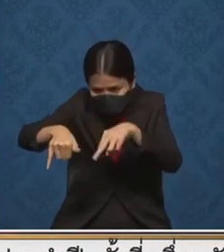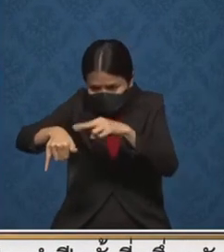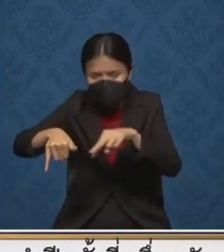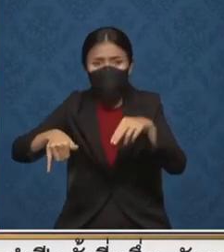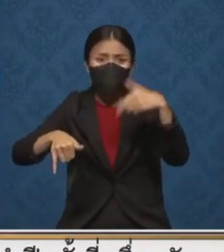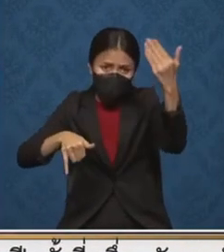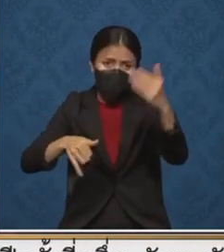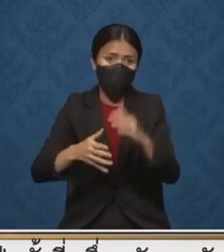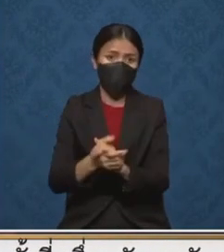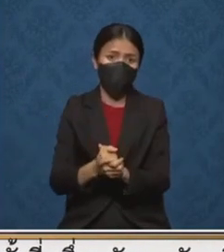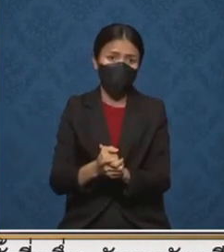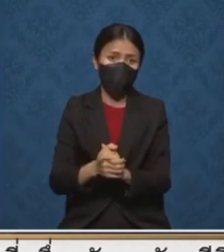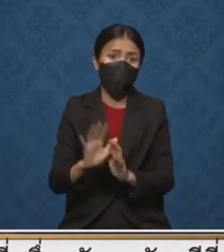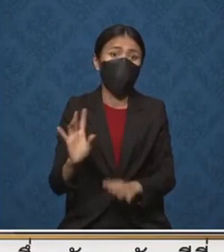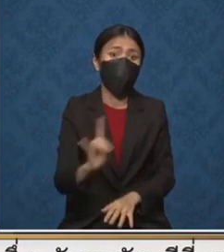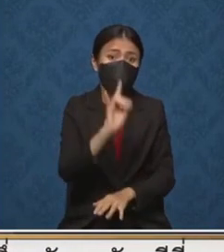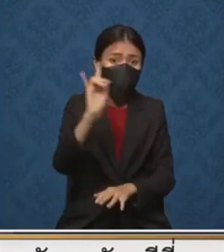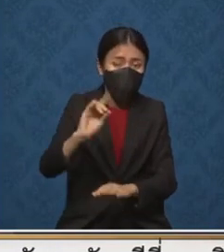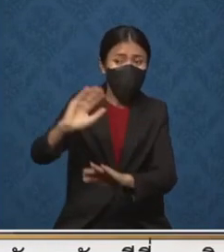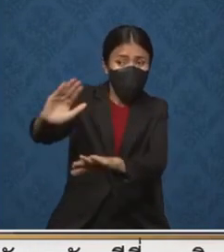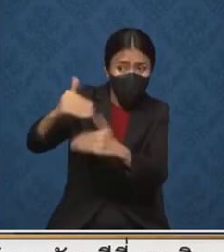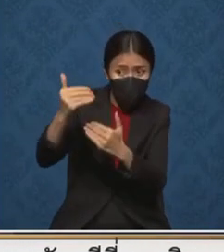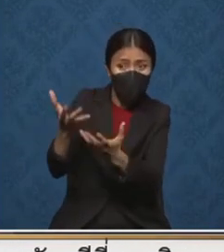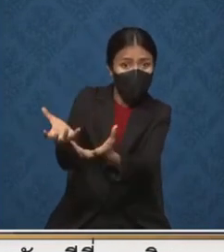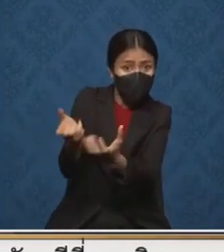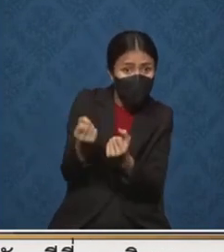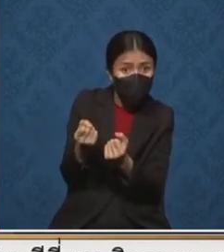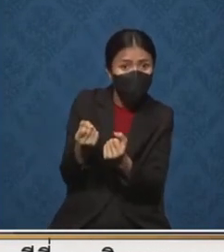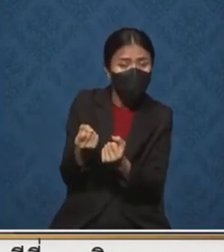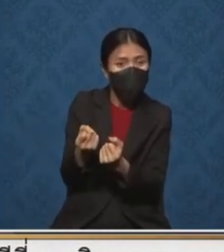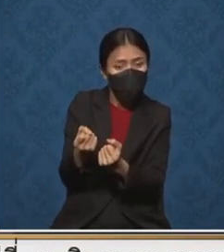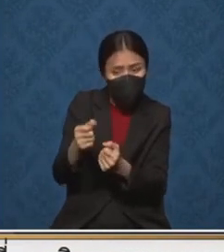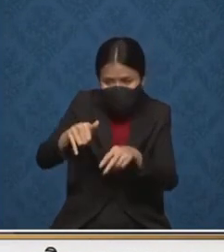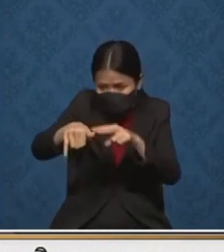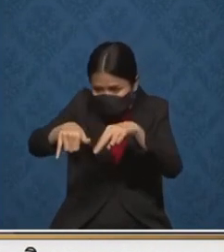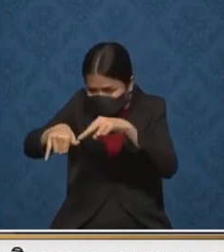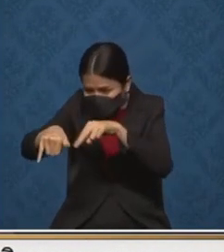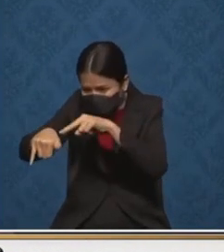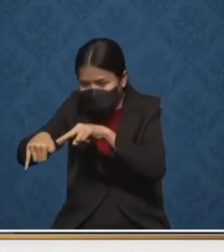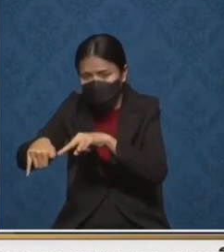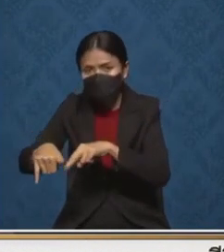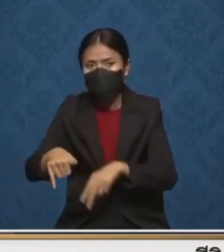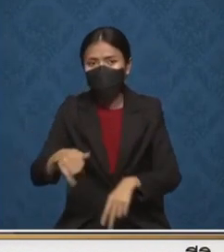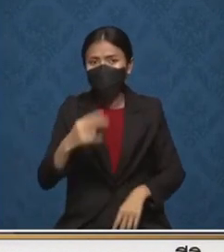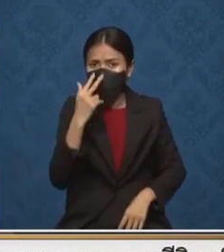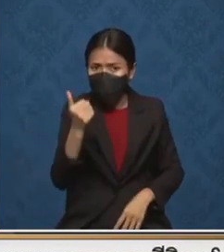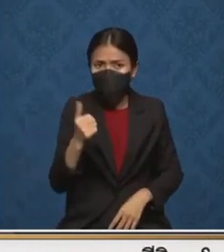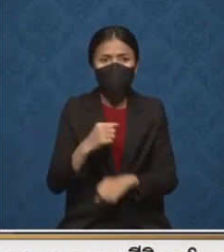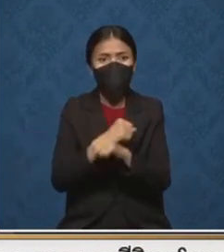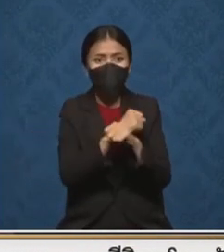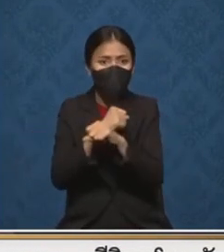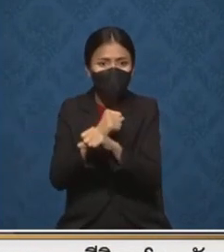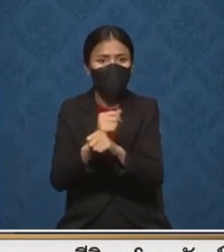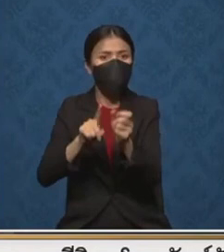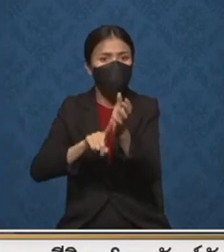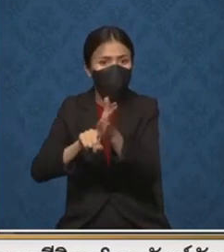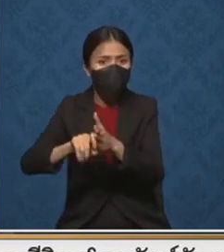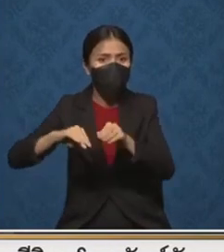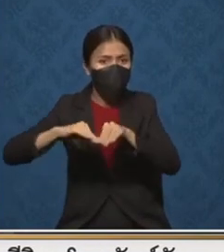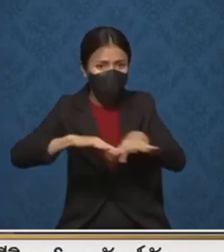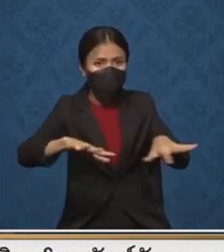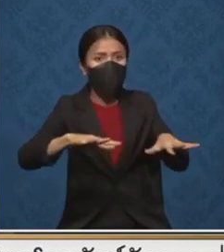ที่สัตว์เข้ามาจากเพื่อนบ้านชายแดนแล้วนั้นเป็นจำนวนมากอยากได้ตามครับธรรมดาต้องขอกราบพระคุณ